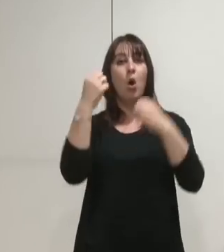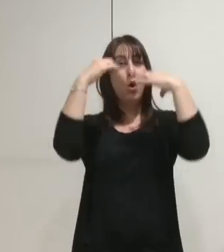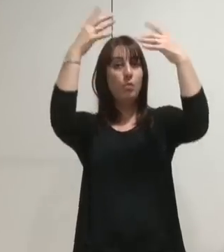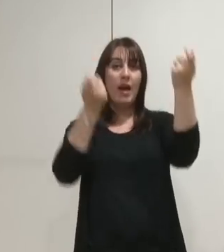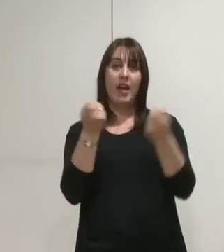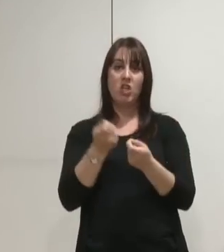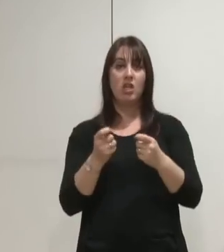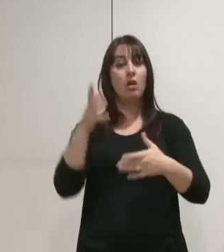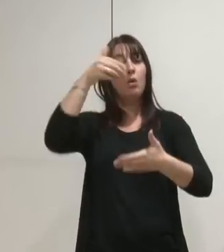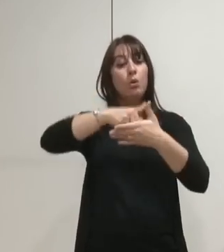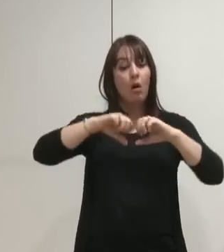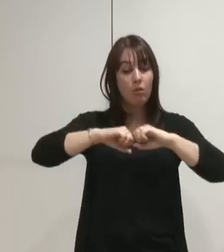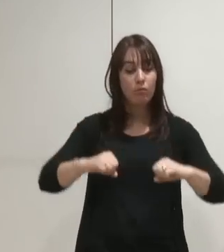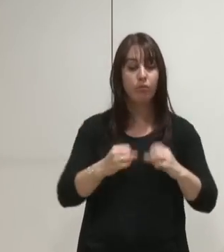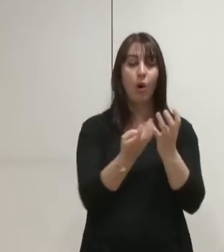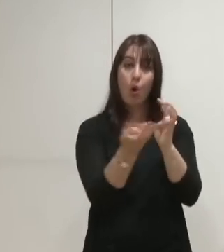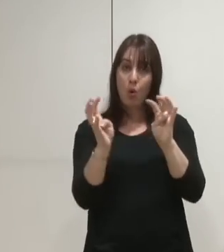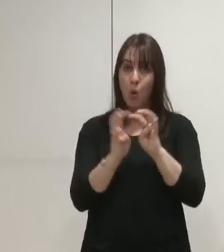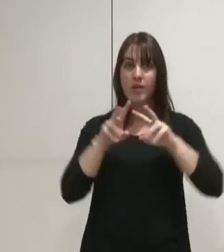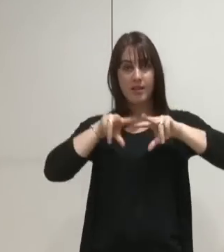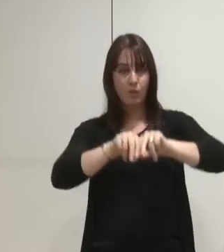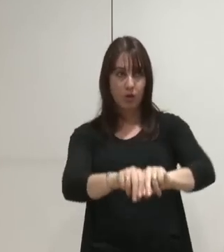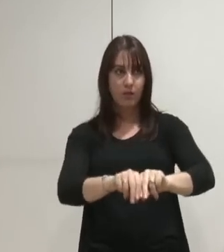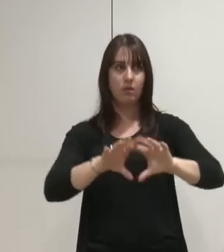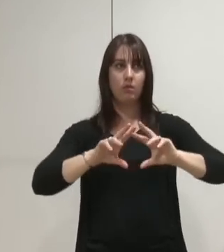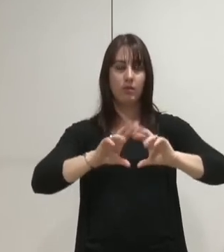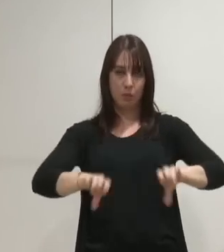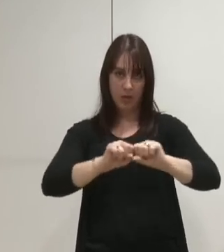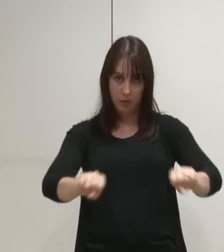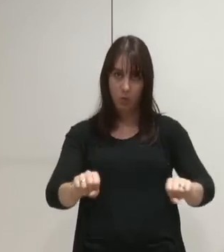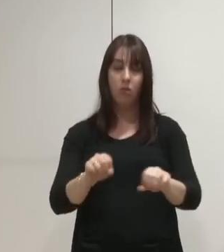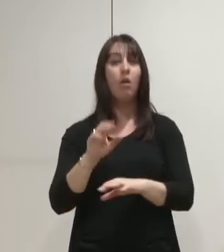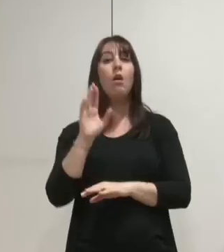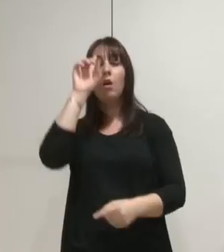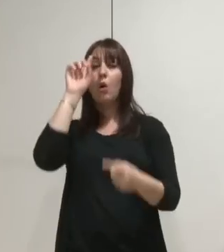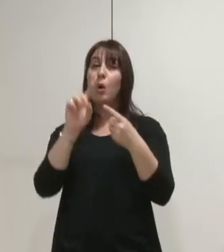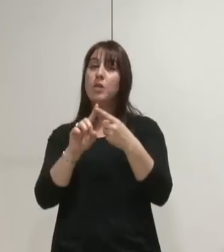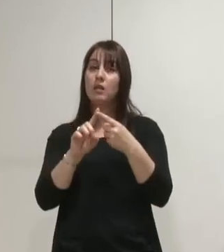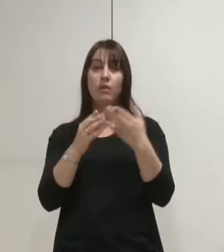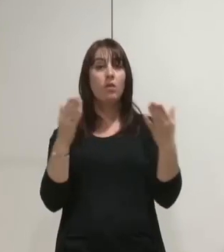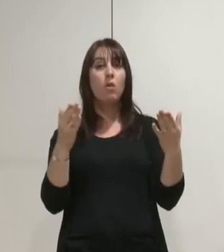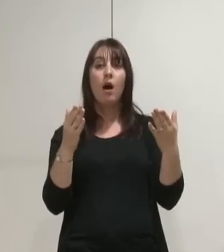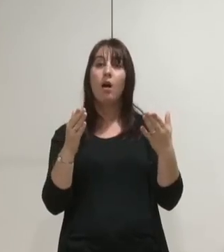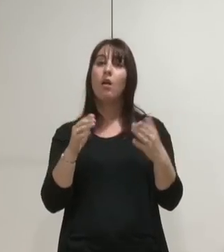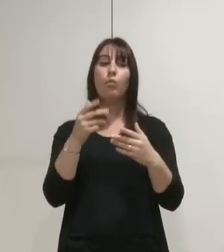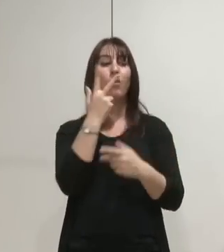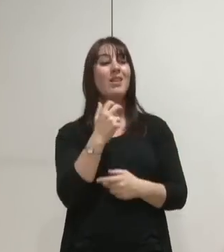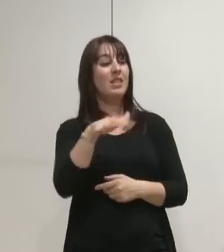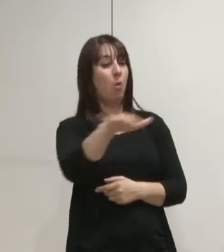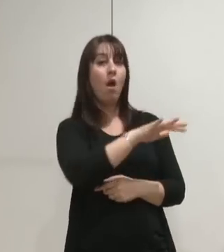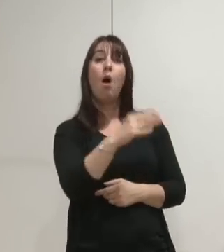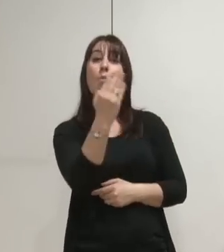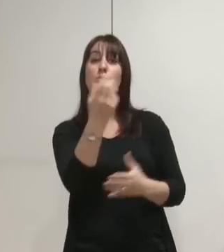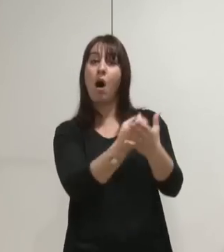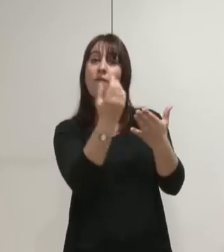conseil d'exploitation cet outil aura la vertu d'être pleinement ouvert à la voie de l'administré citoyen